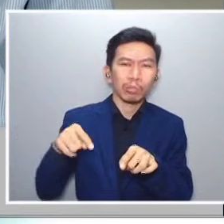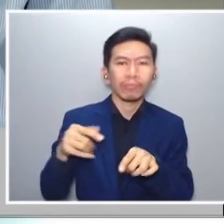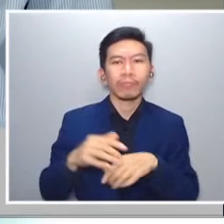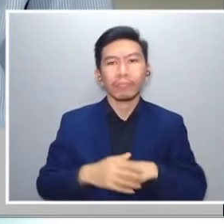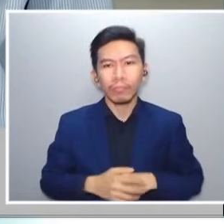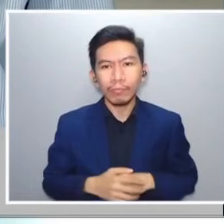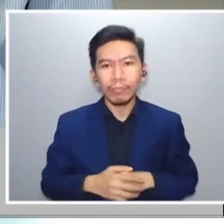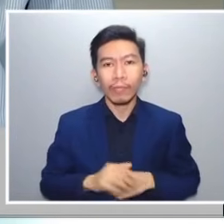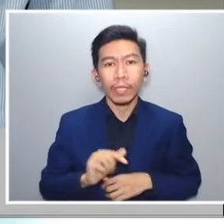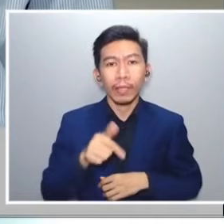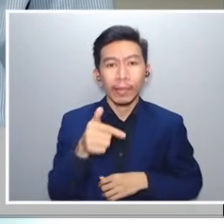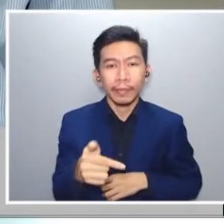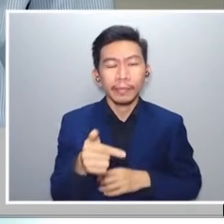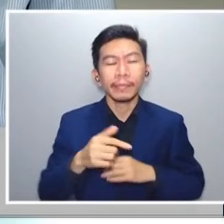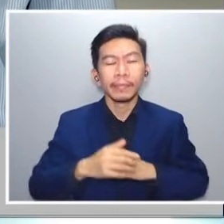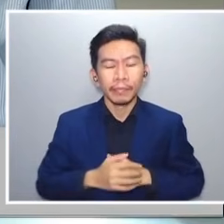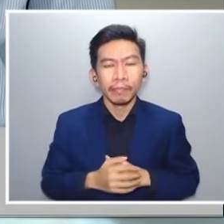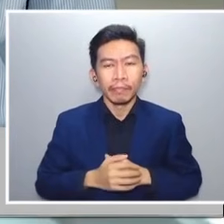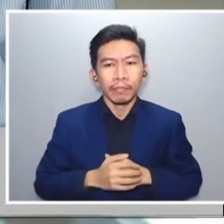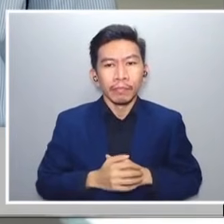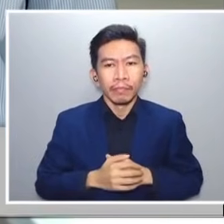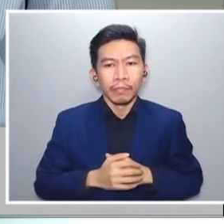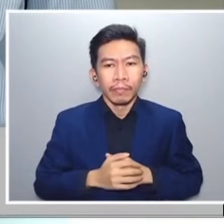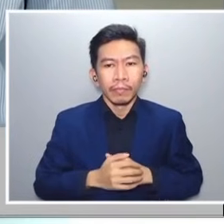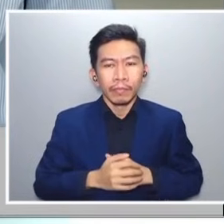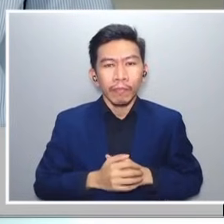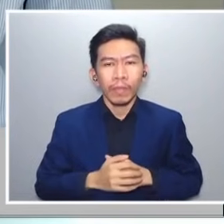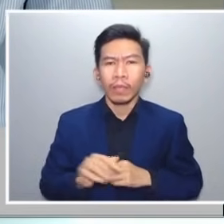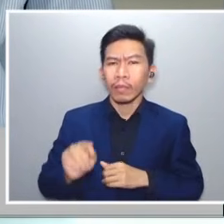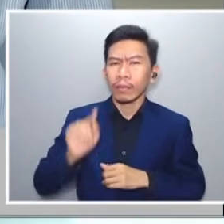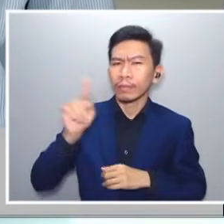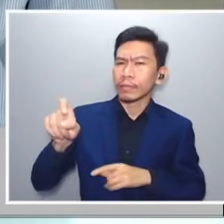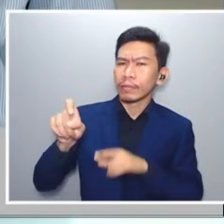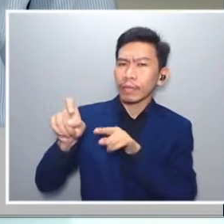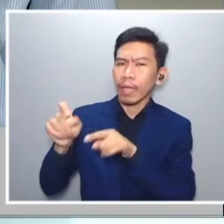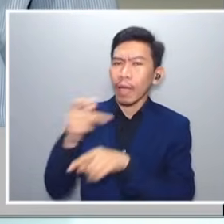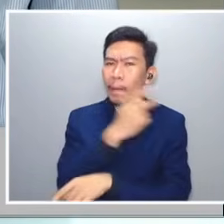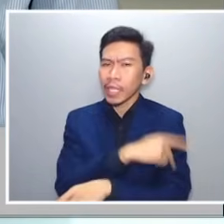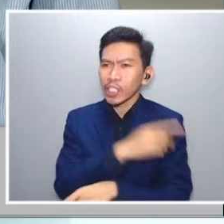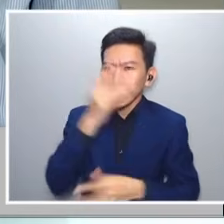Delizo. Michael, kumusta na ang lagay ng mga pasyente dyan sa labas?